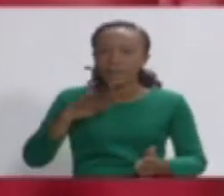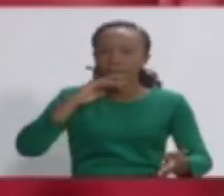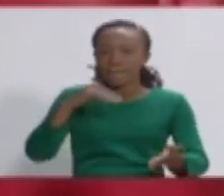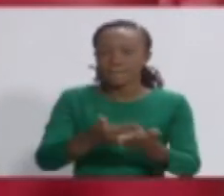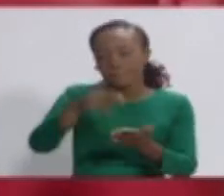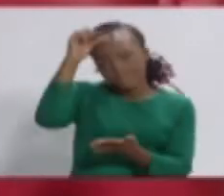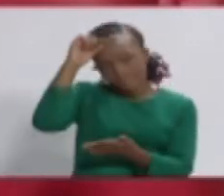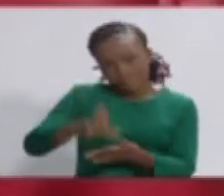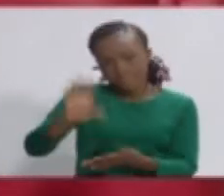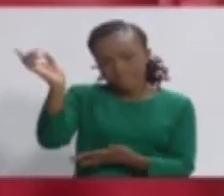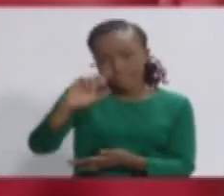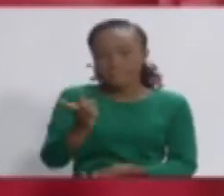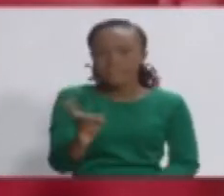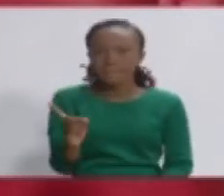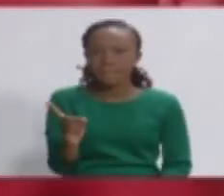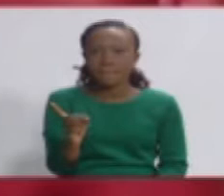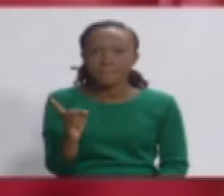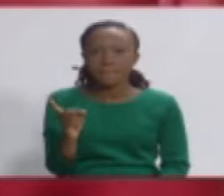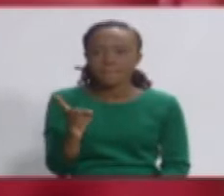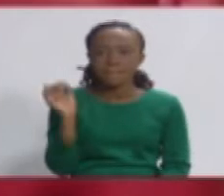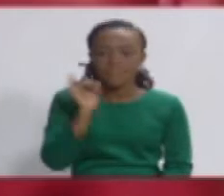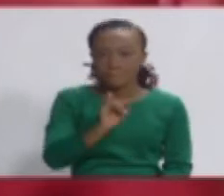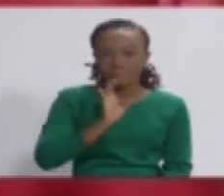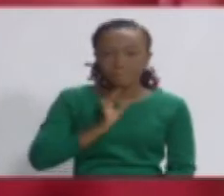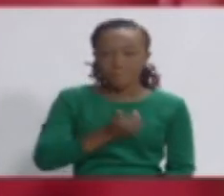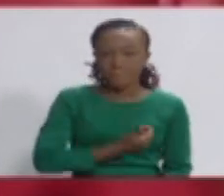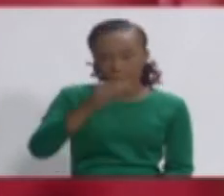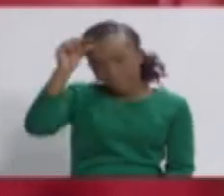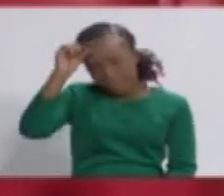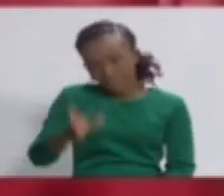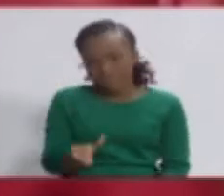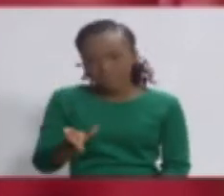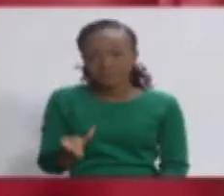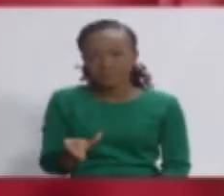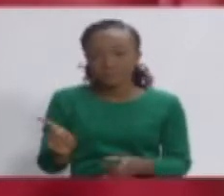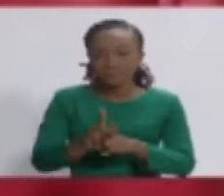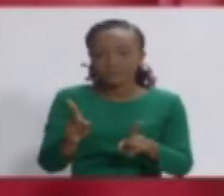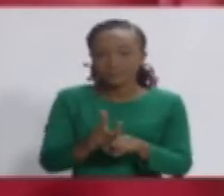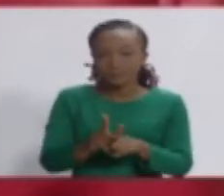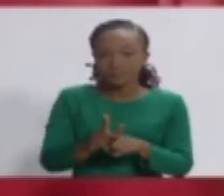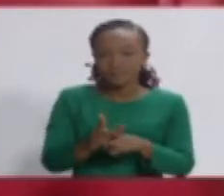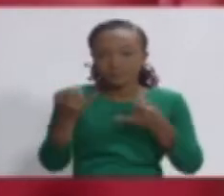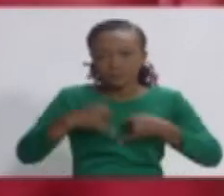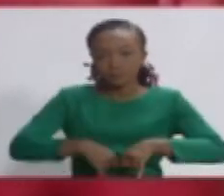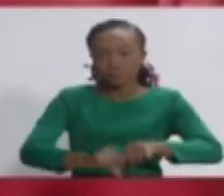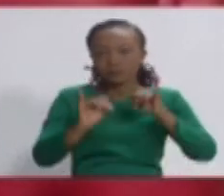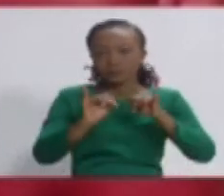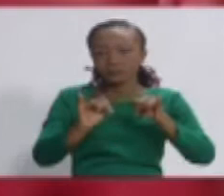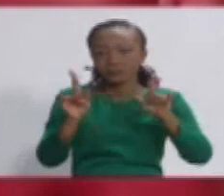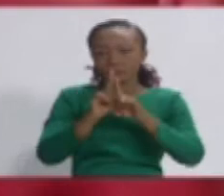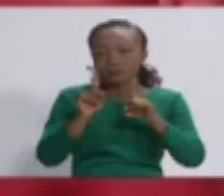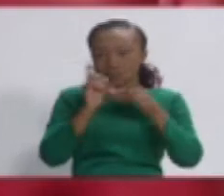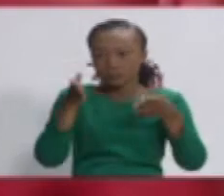Nairobi, Mike Mbuvi Sonko. Wewe ndio gavana wetu na tutajaribu kama bunge